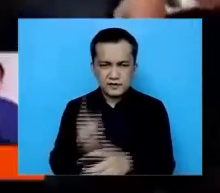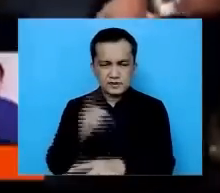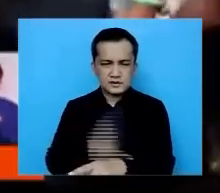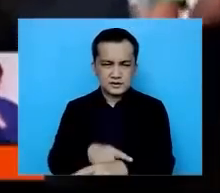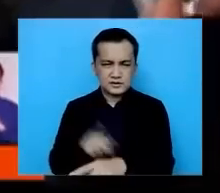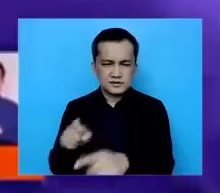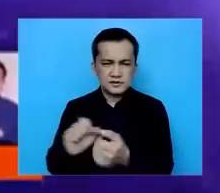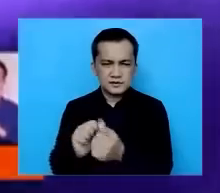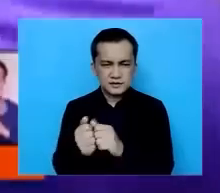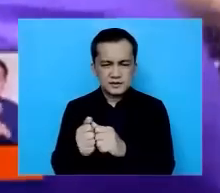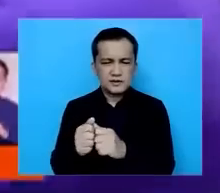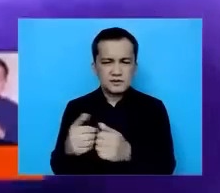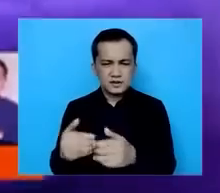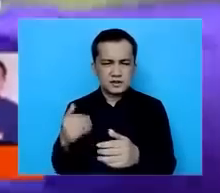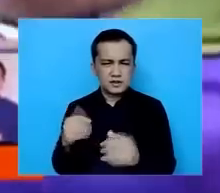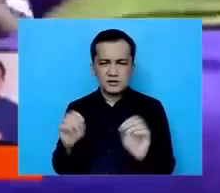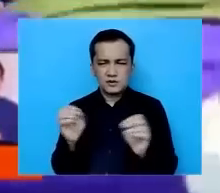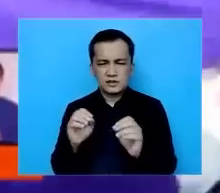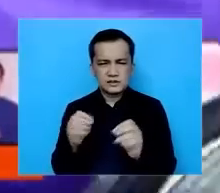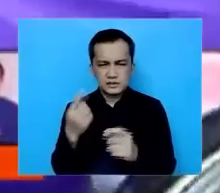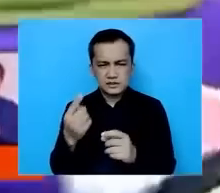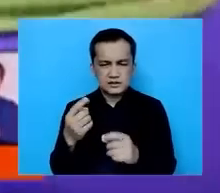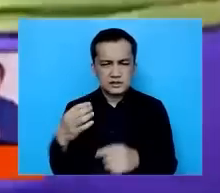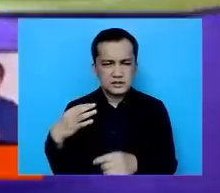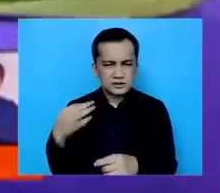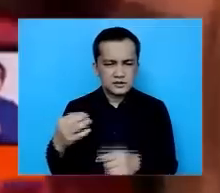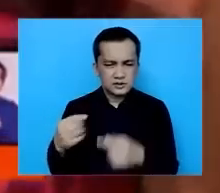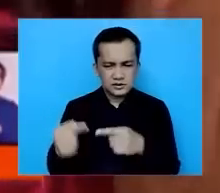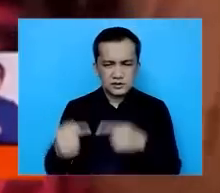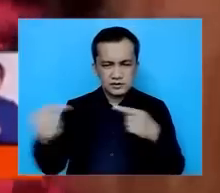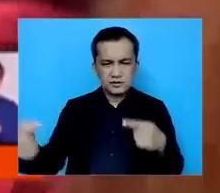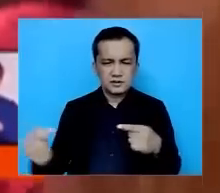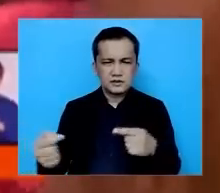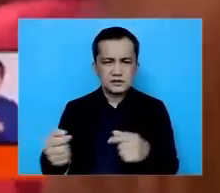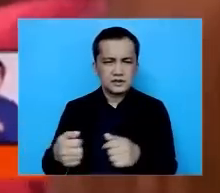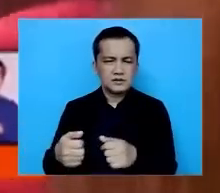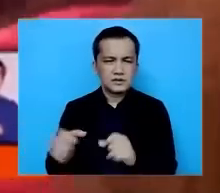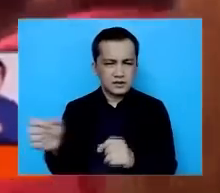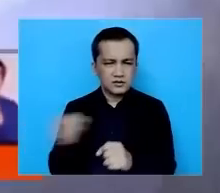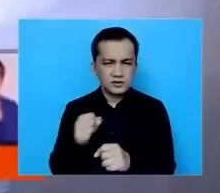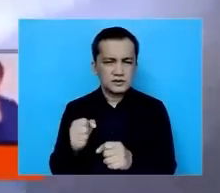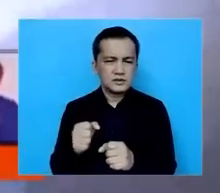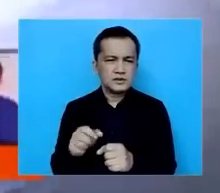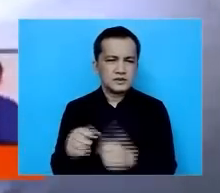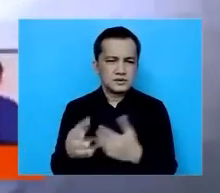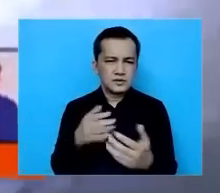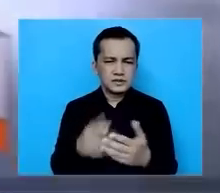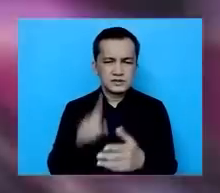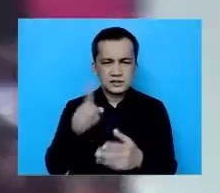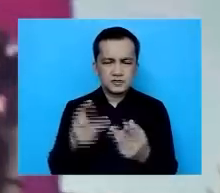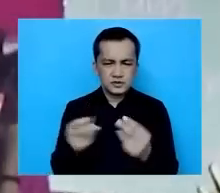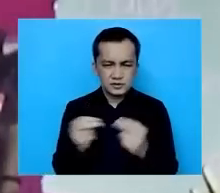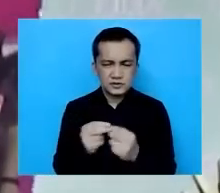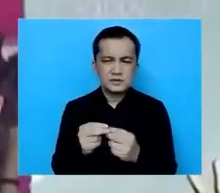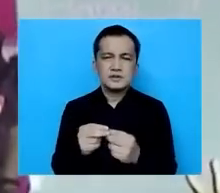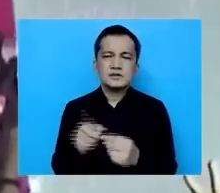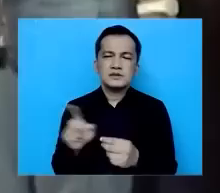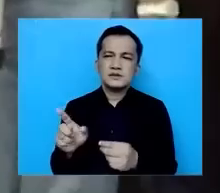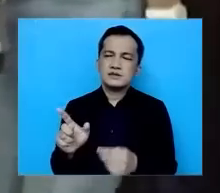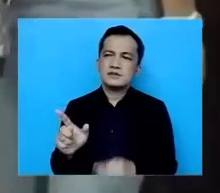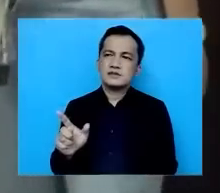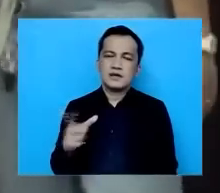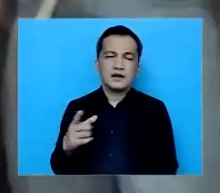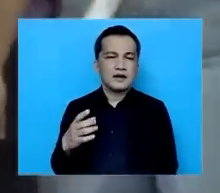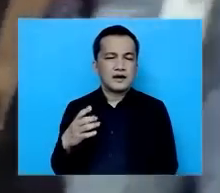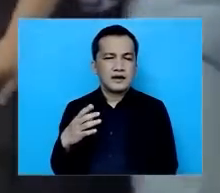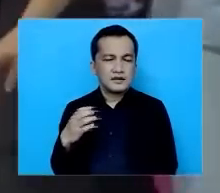1938 elections na wala ni isang kandidato sa oposisyon ang nakakuha ng kahit isang pwesto sa legislatura. Kahit ang dapat